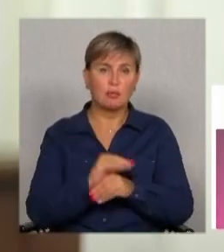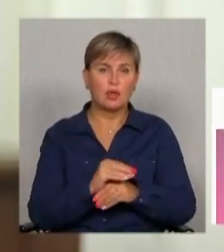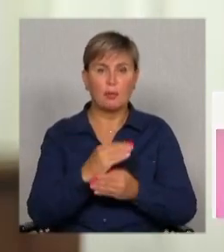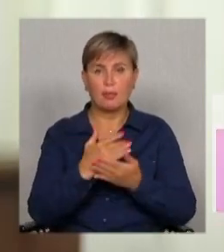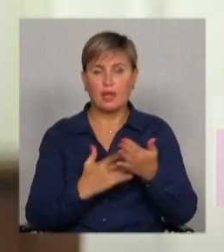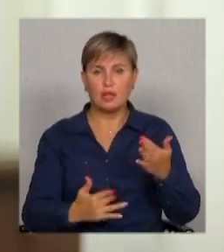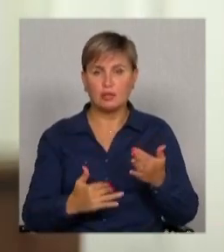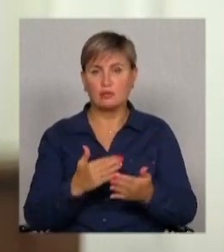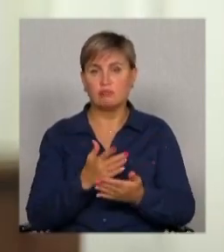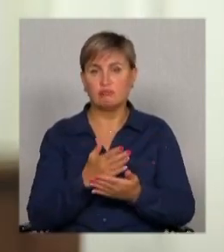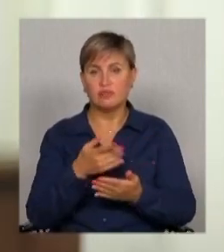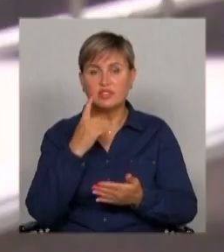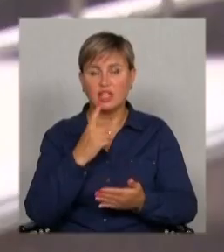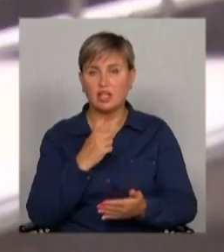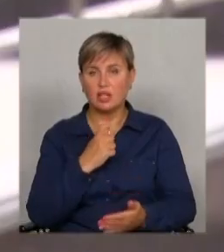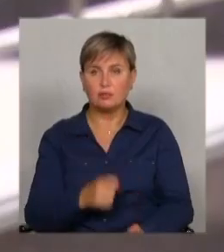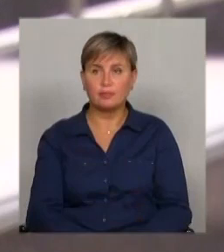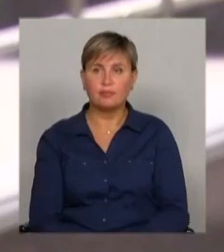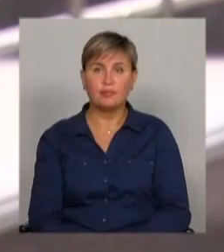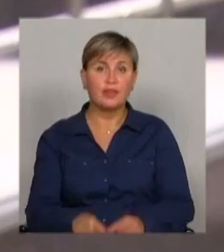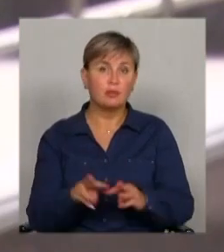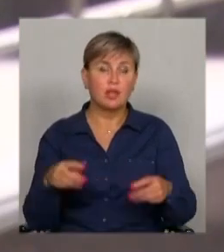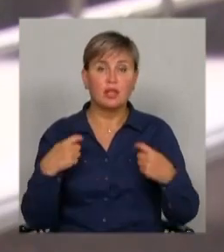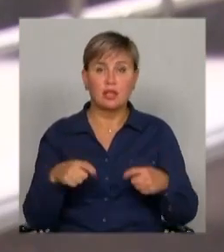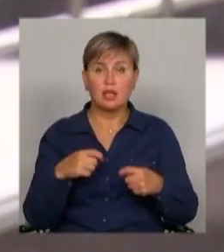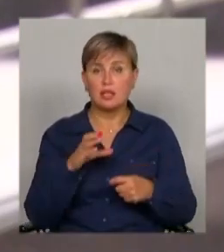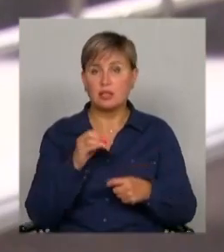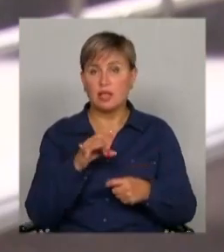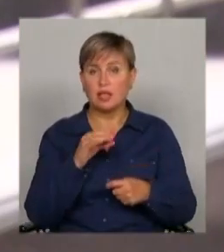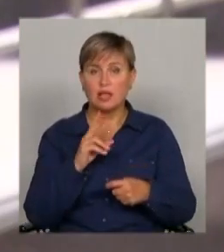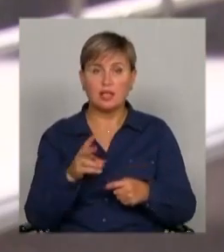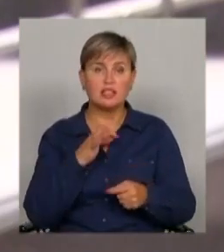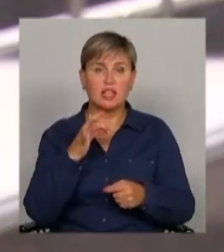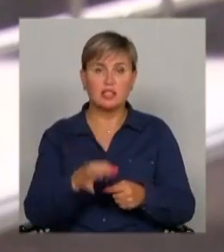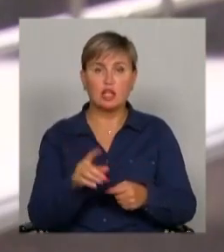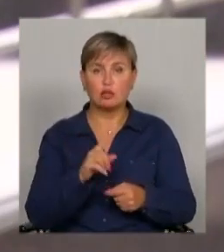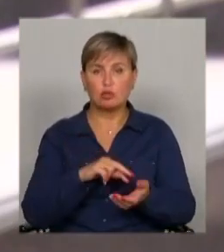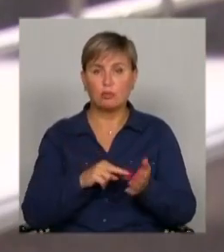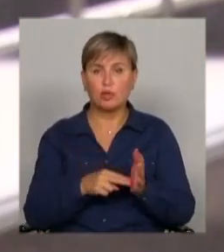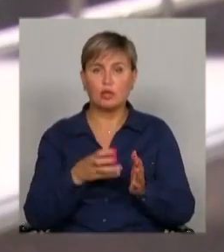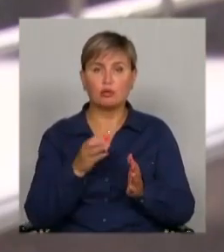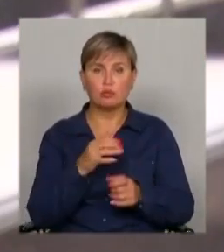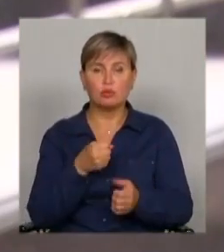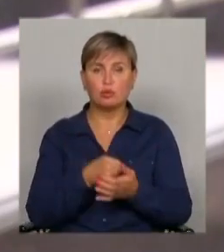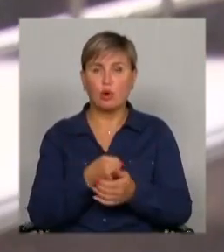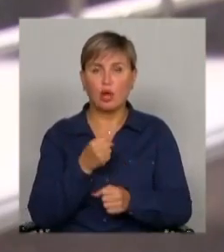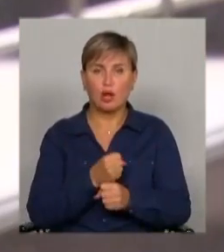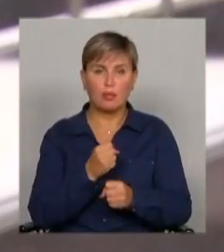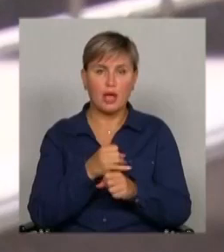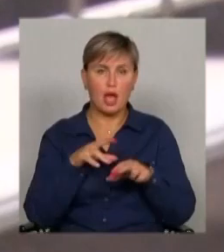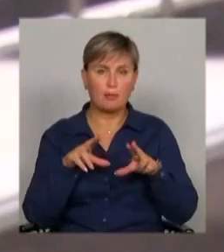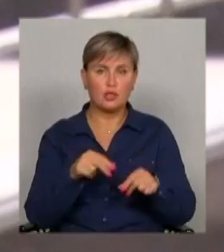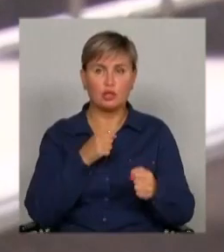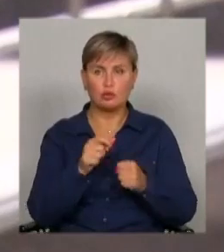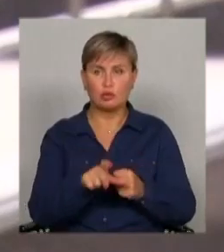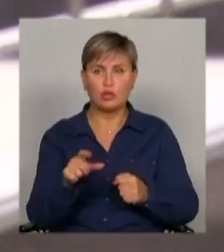перечня тростниковым сахаром. Министр торговли Серик Жумангарин отметил, что план еще будут дорабатывать, и пообещал